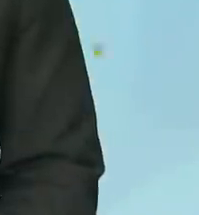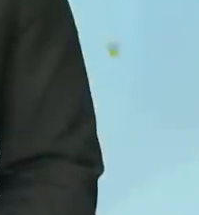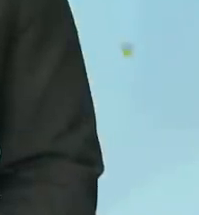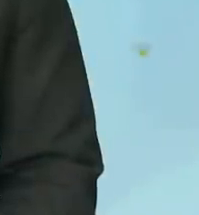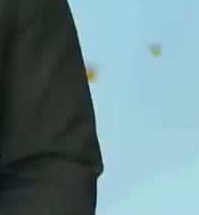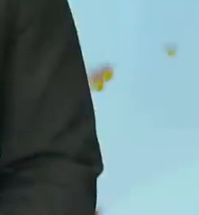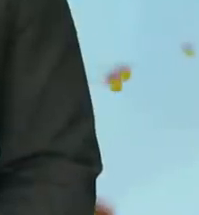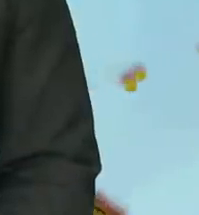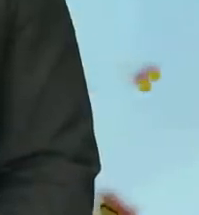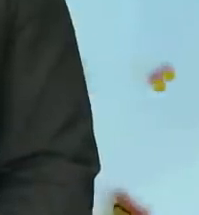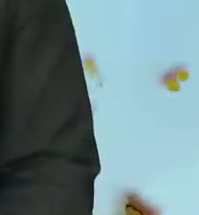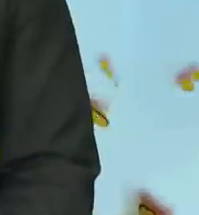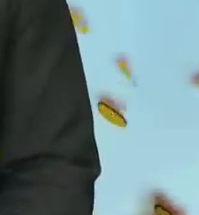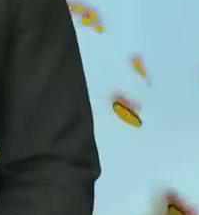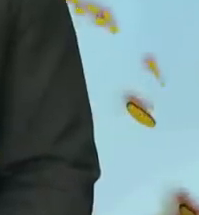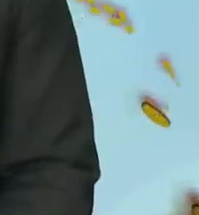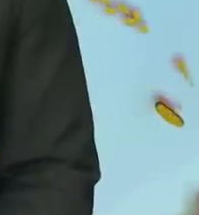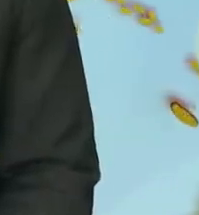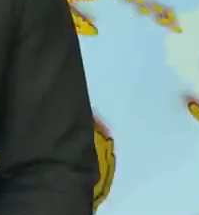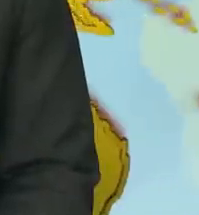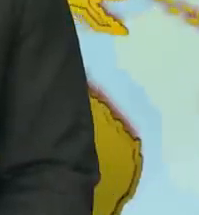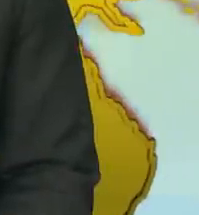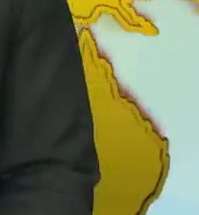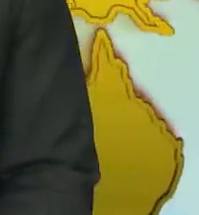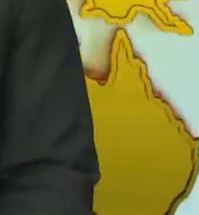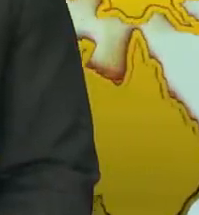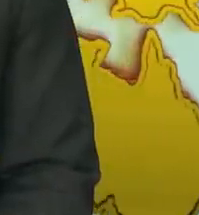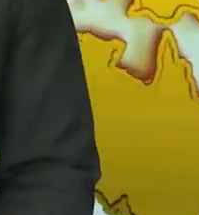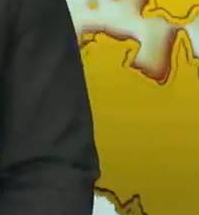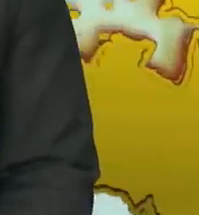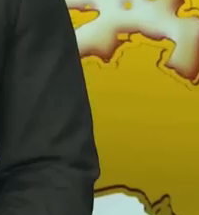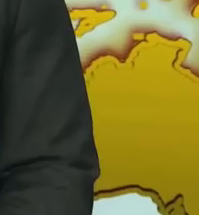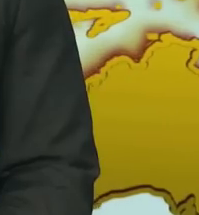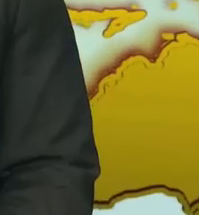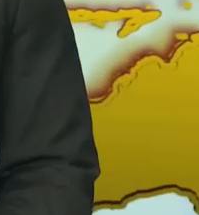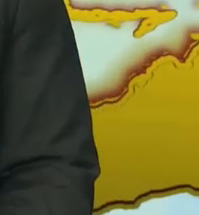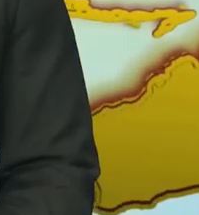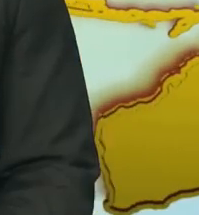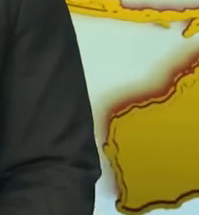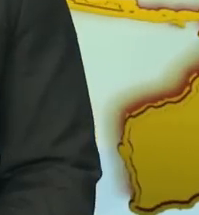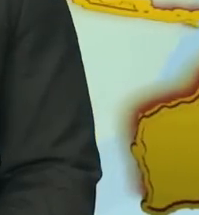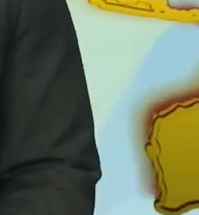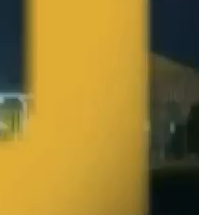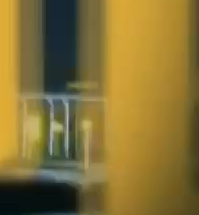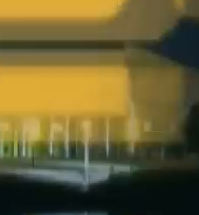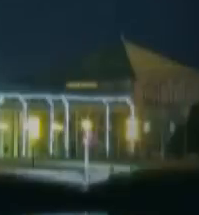ප්‍රථමයෙන් දේශීය පුවත් අයවැය කාරක සභා අවස්ථා විවාදයේ 8 වන දිනේ අදයි මේ ඊයේ දින පාර්ලිමේන්තුවේ පළව